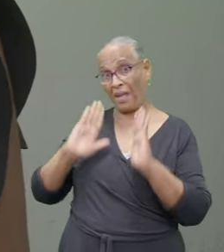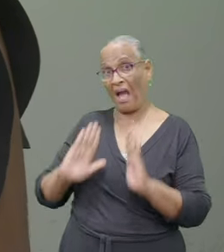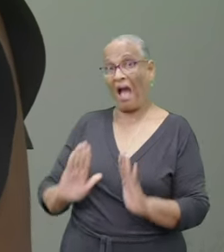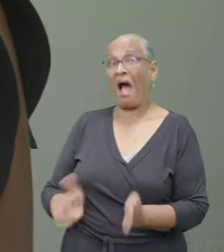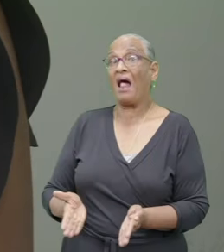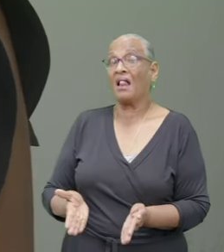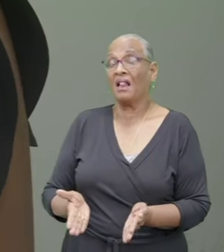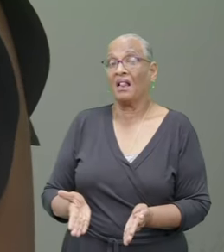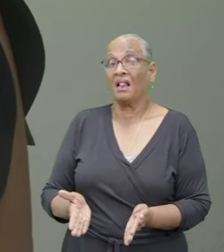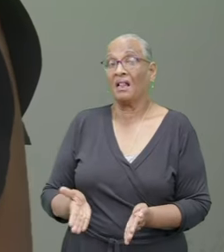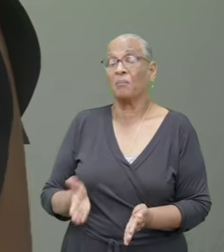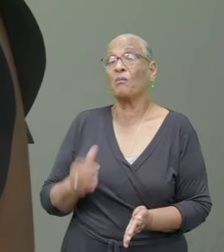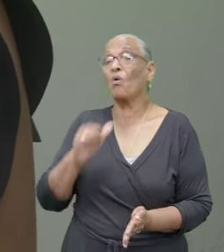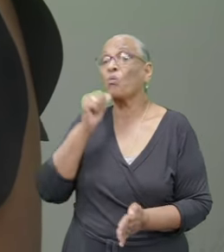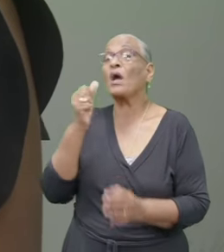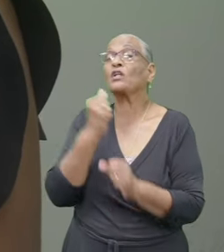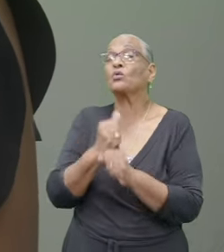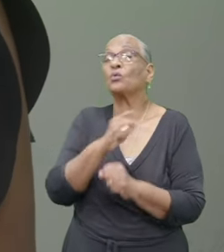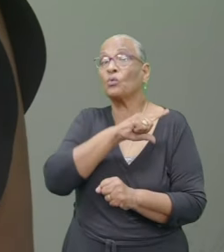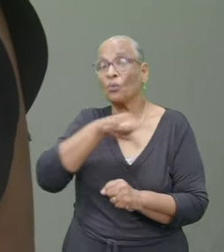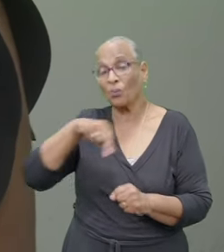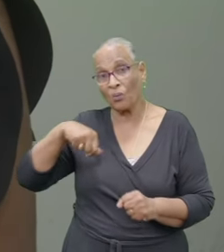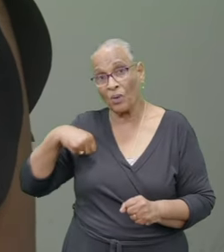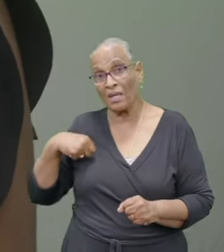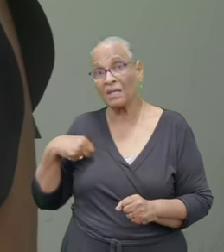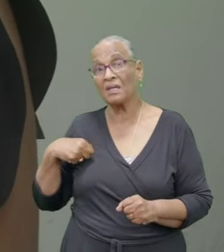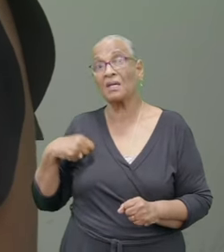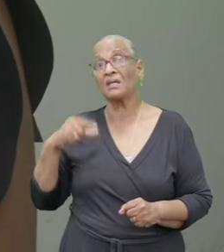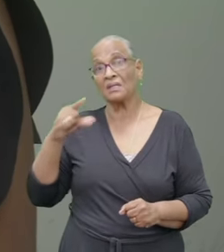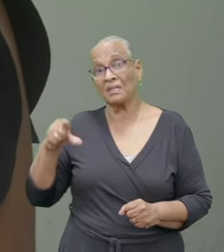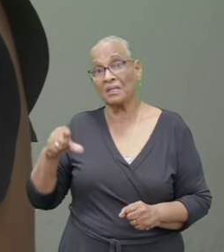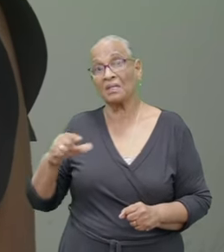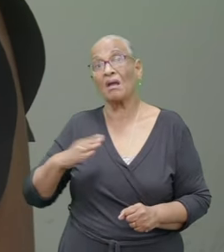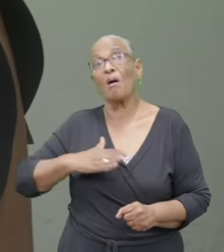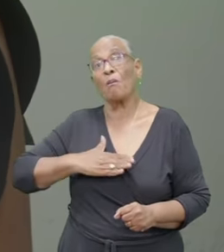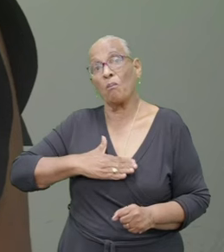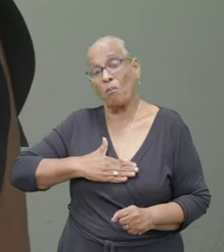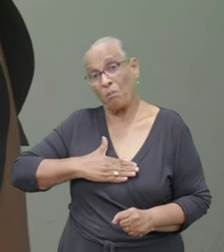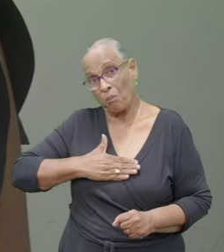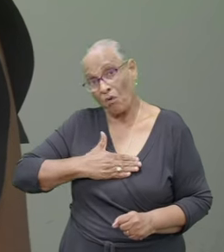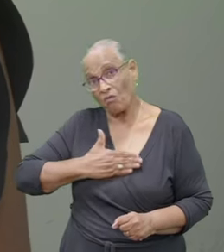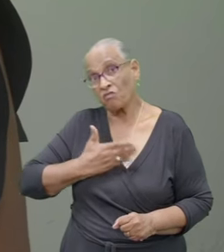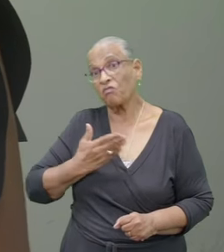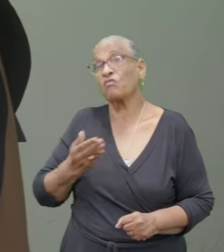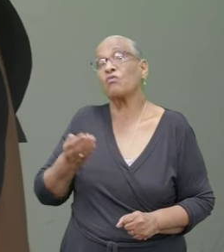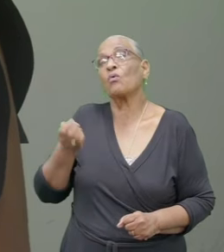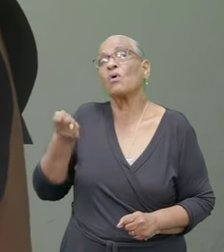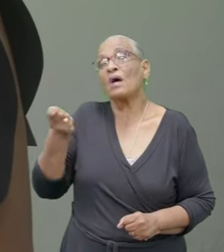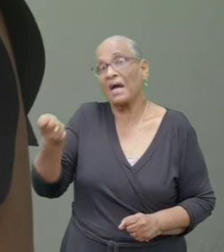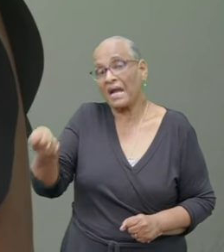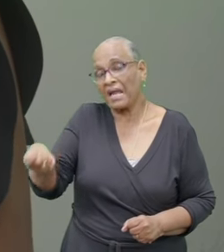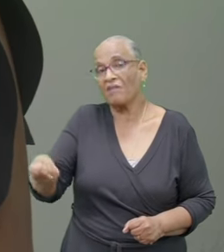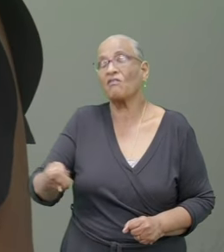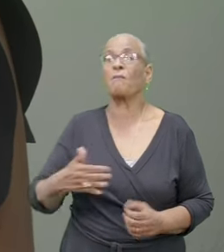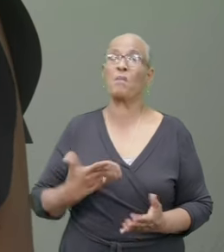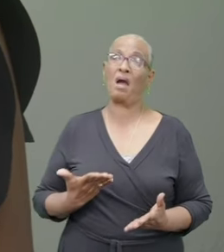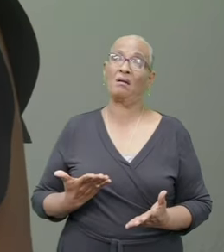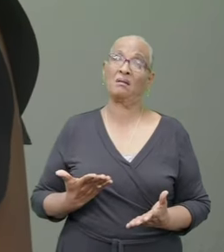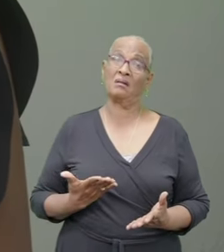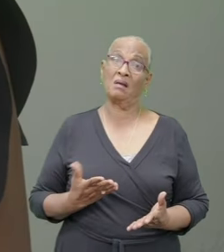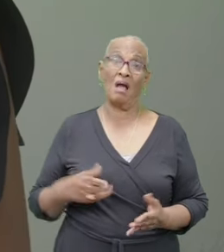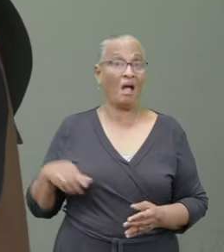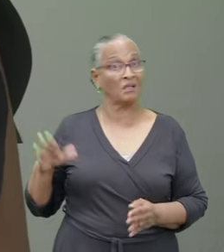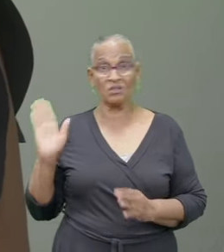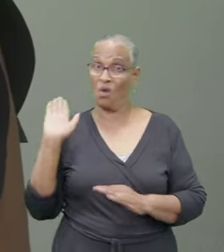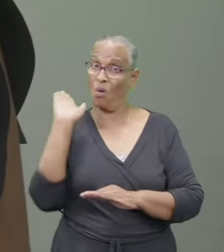type verpleegkundigen, is om ze dus een gegeven moment dus ook de bevoegdheid mee te geven als je ze dus opleidt. Dat ze vertrekken, ja, ik heb het ook